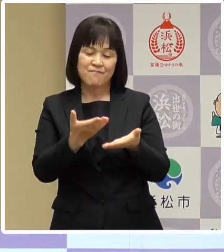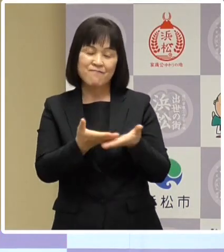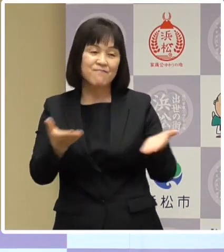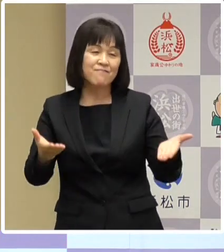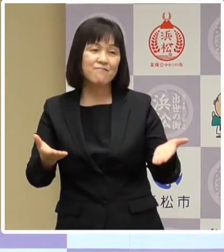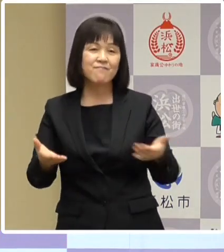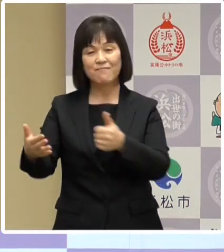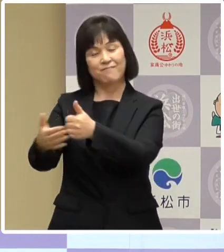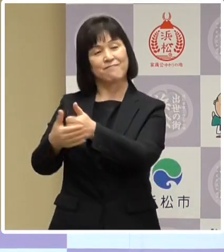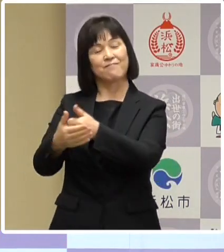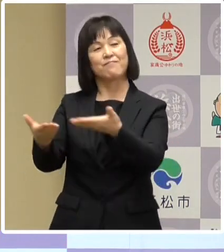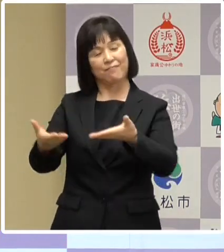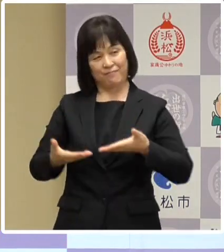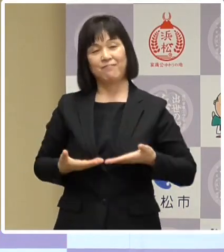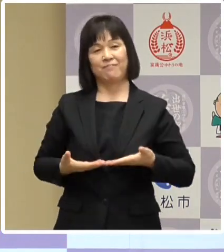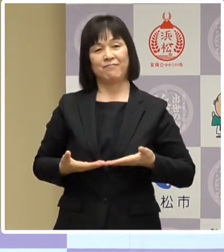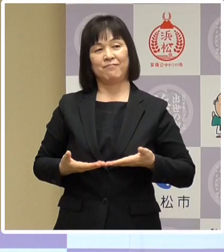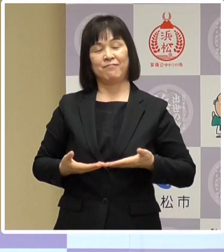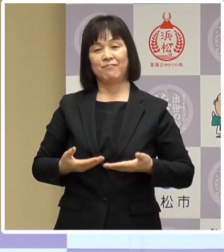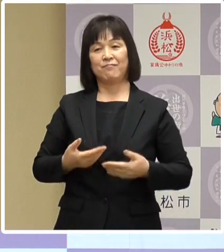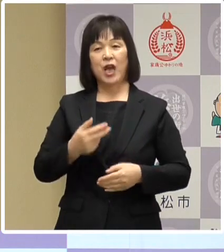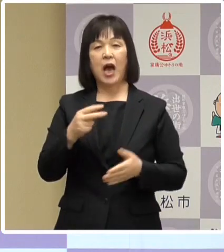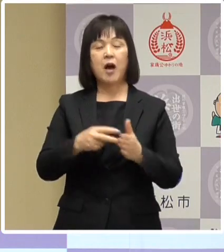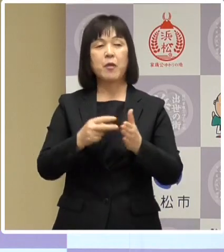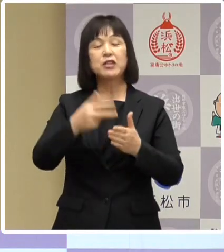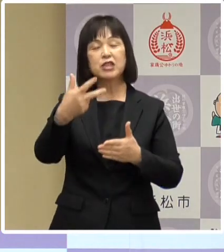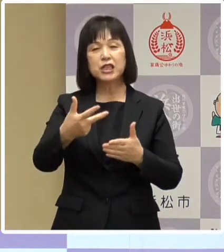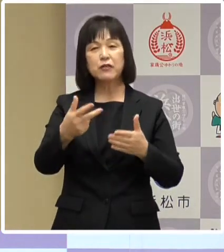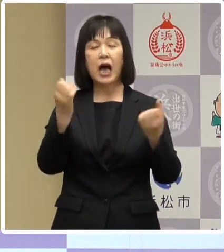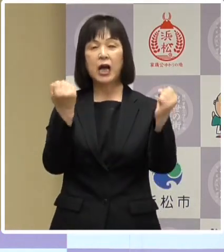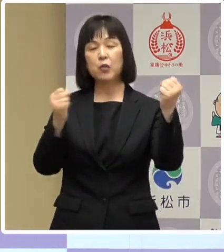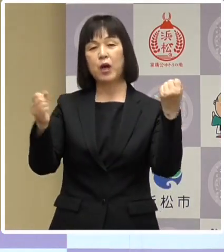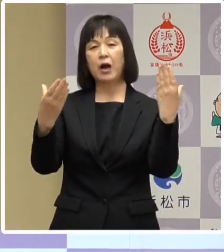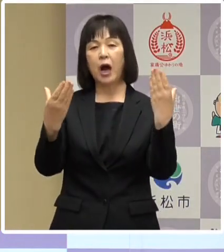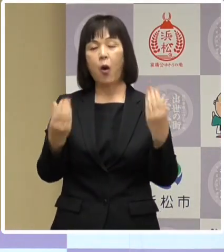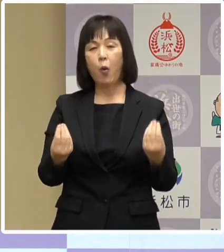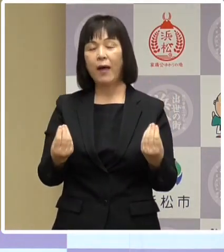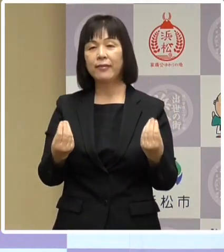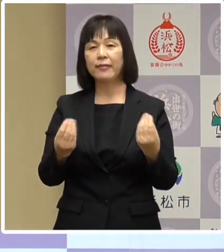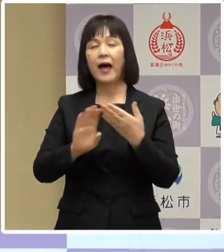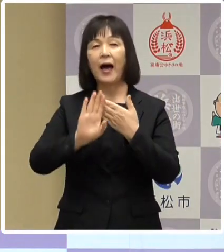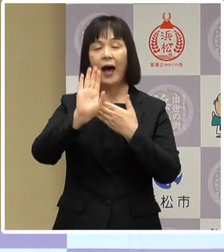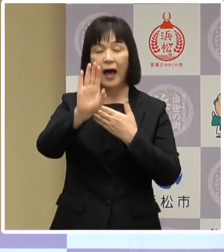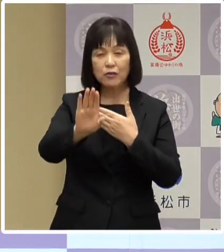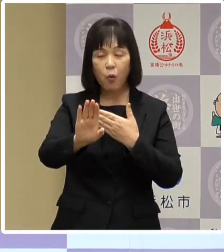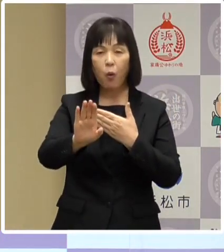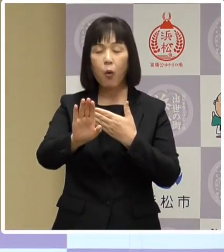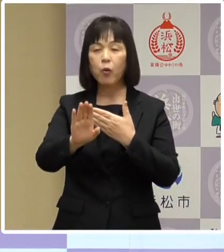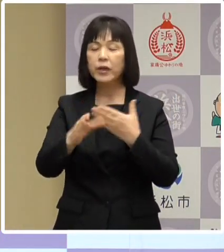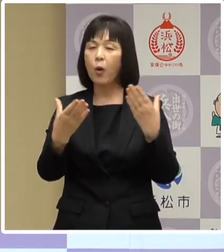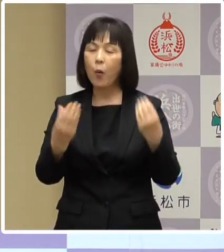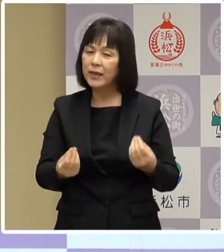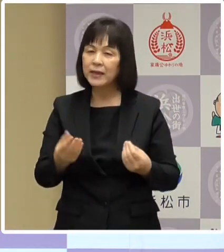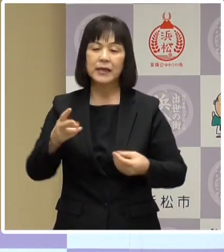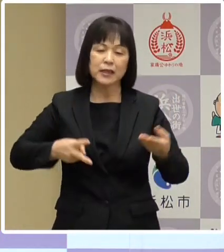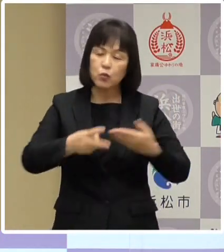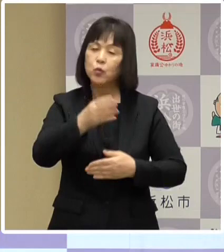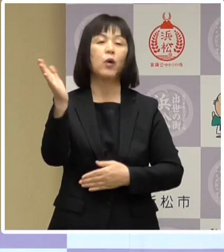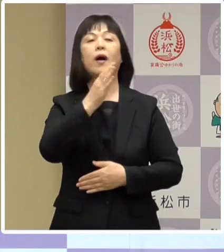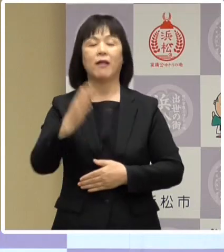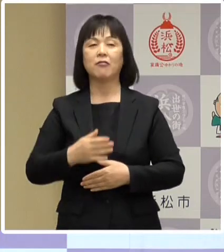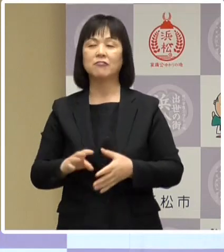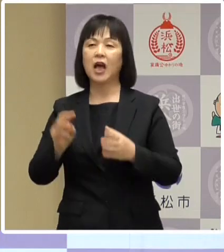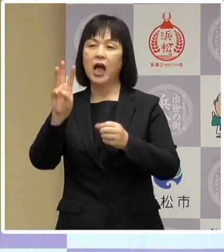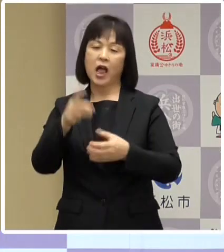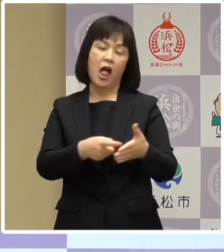今回私どもはこの、ドラマが終わってもこの一過性で終わらせることなくですね、ぜひ